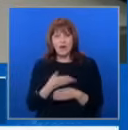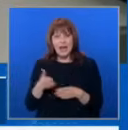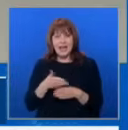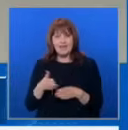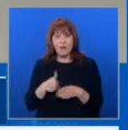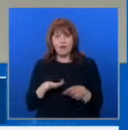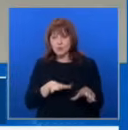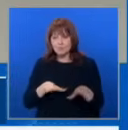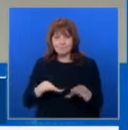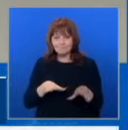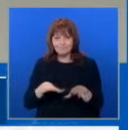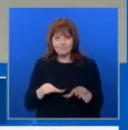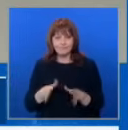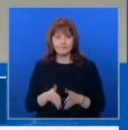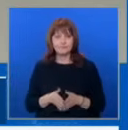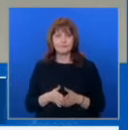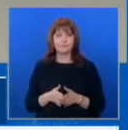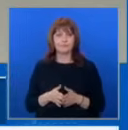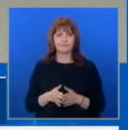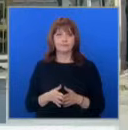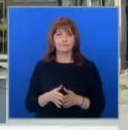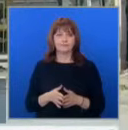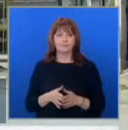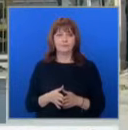неспокойна. Ситуацията обобщаваме в следващия репортаж.